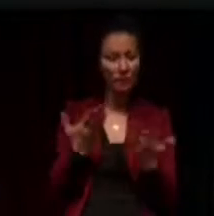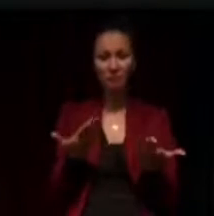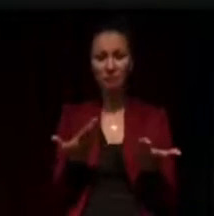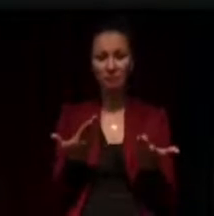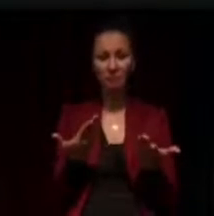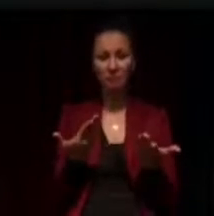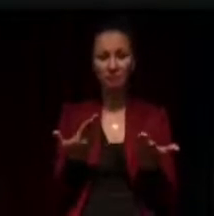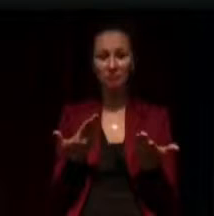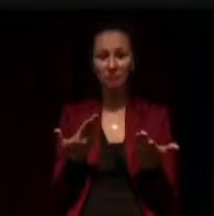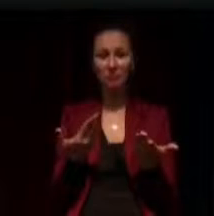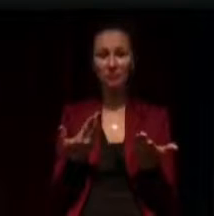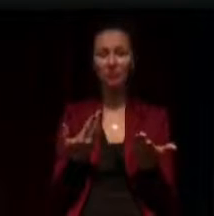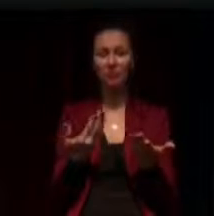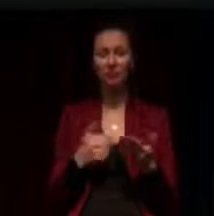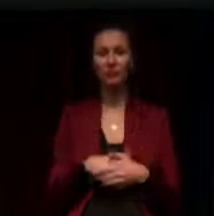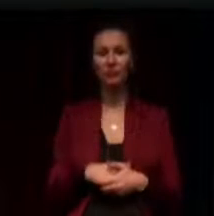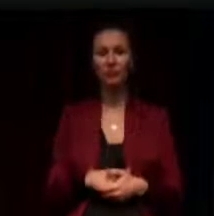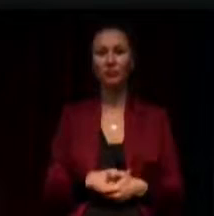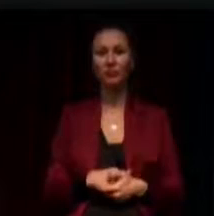dakika.